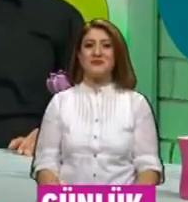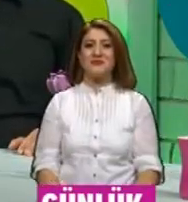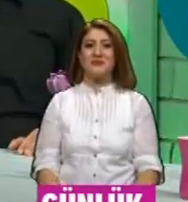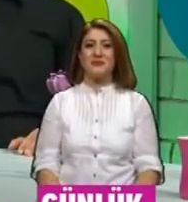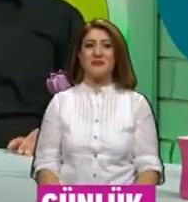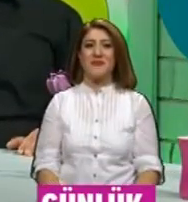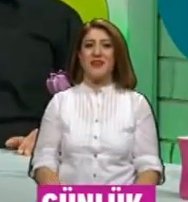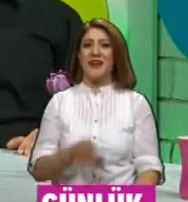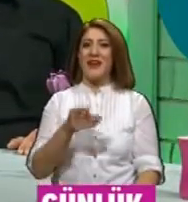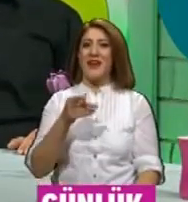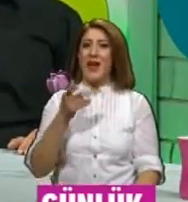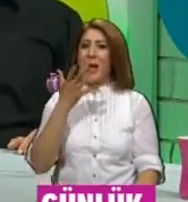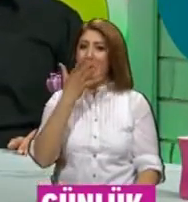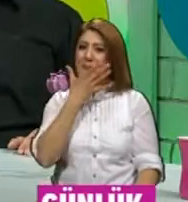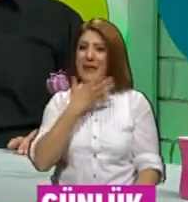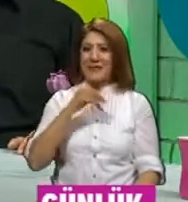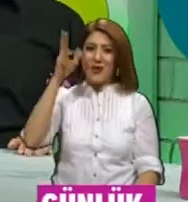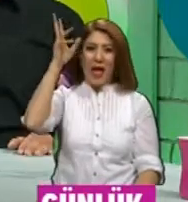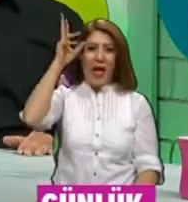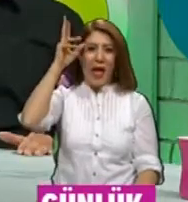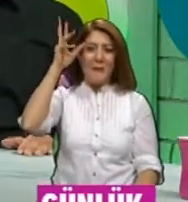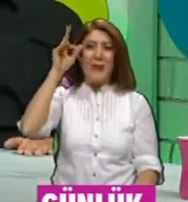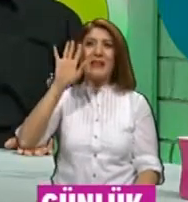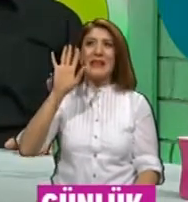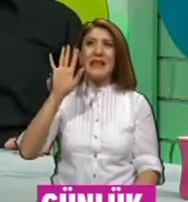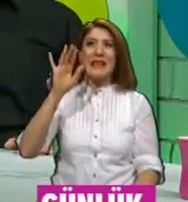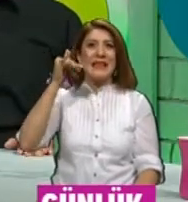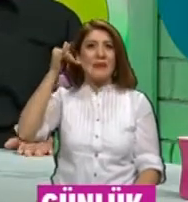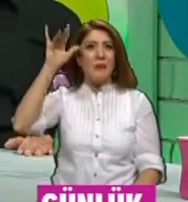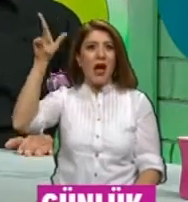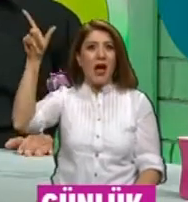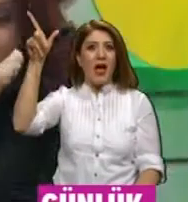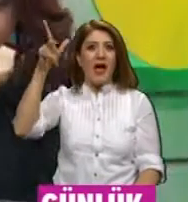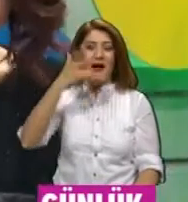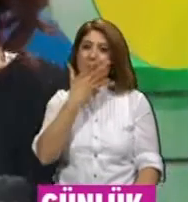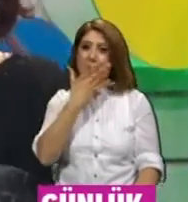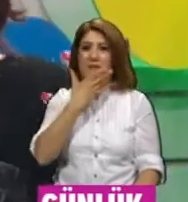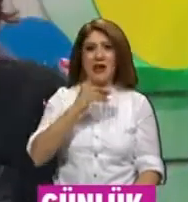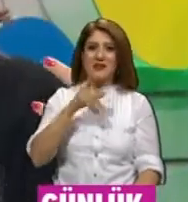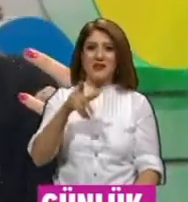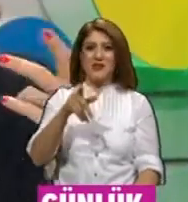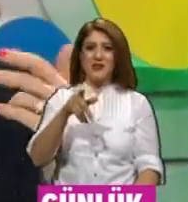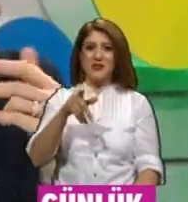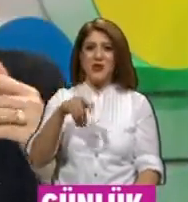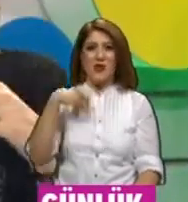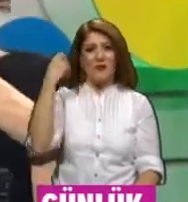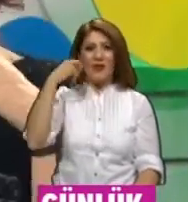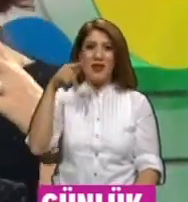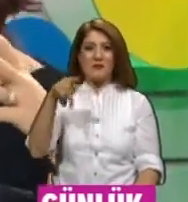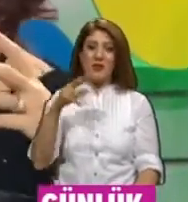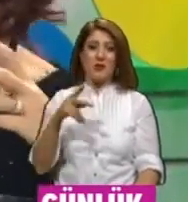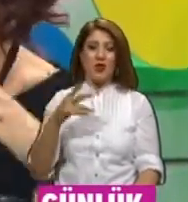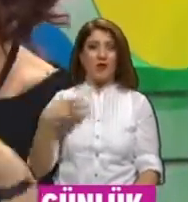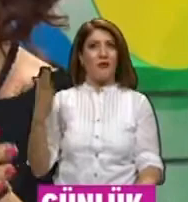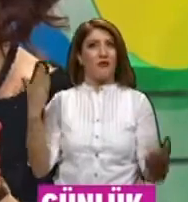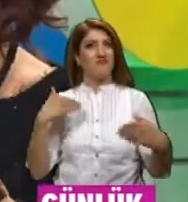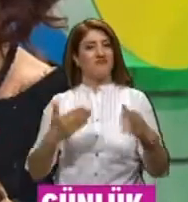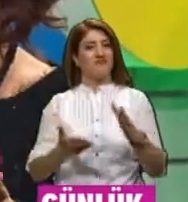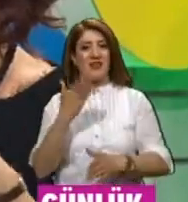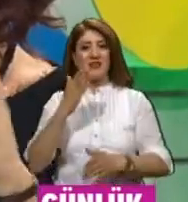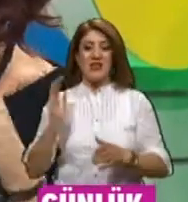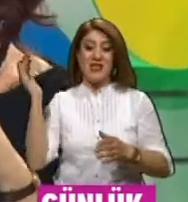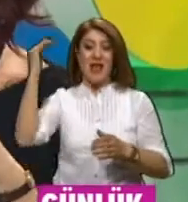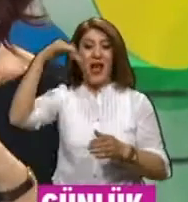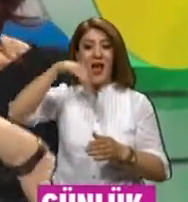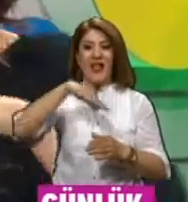Banderas'ın kuzeniydiniz diye hatırlıyorum. Evet evet, harika. Peki, çok havalı gerçekten. Dalga sörfü deyince